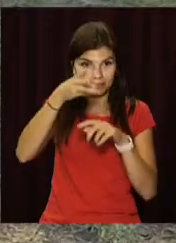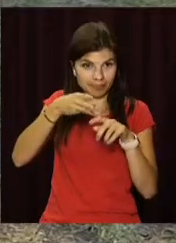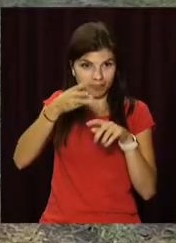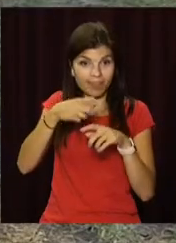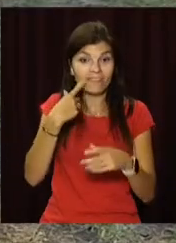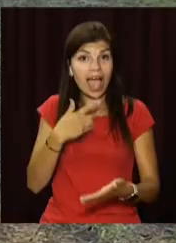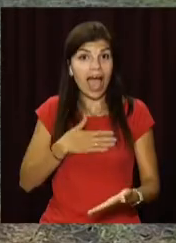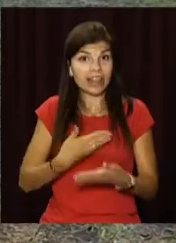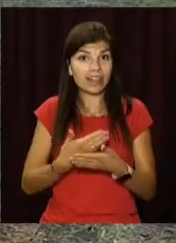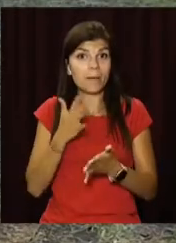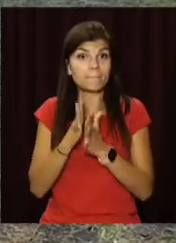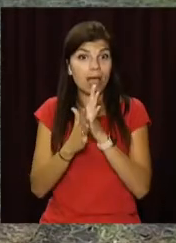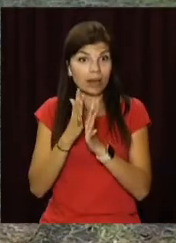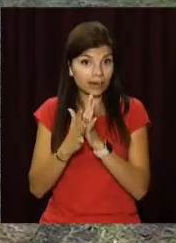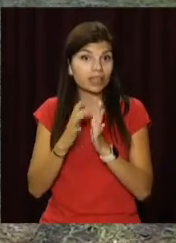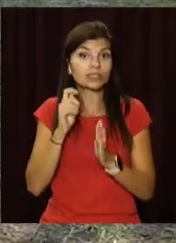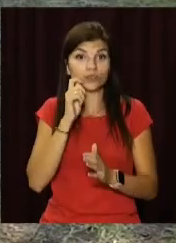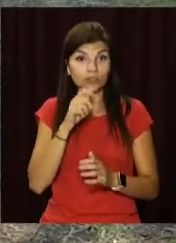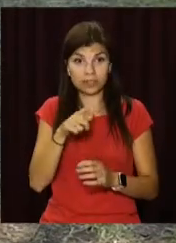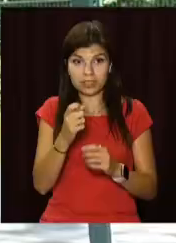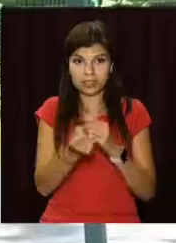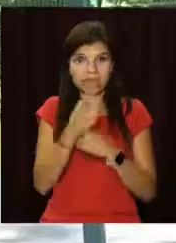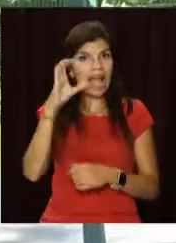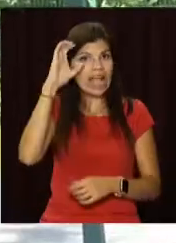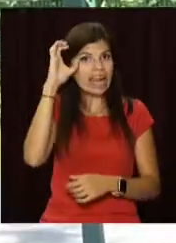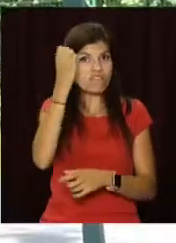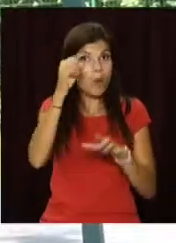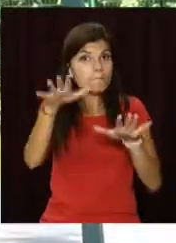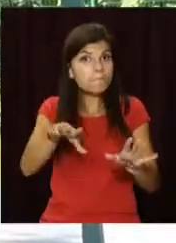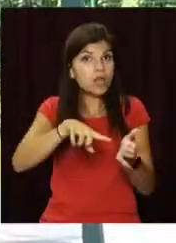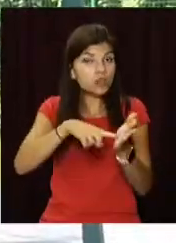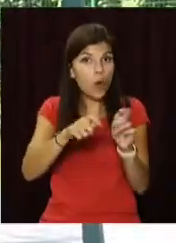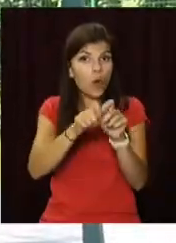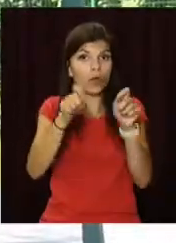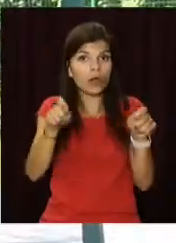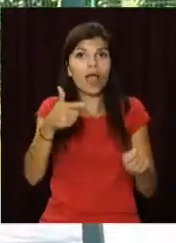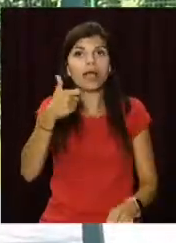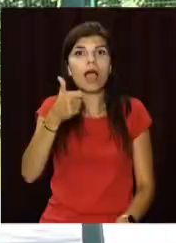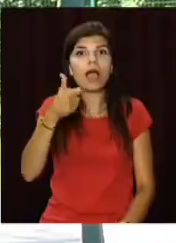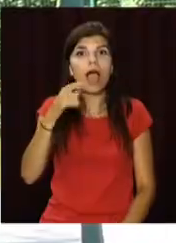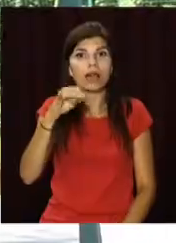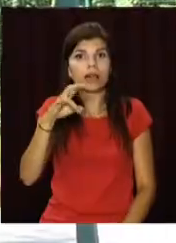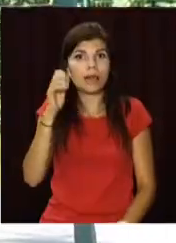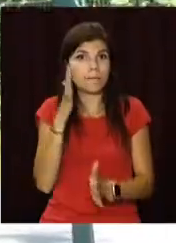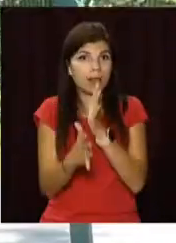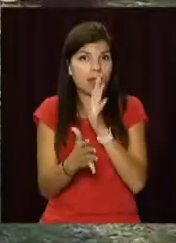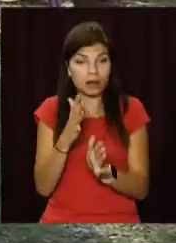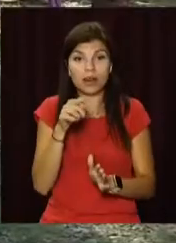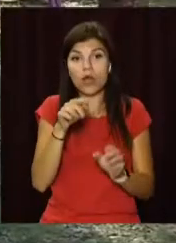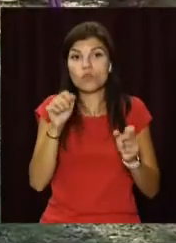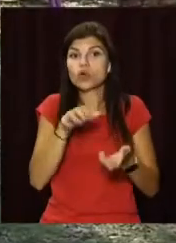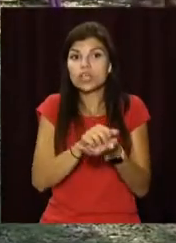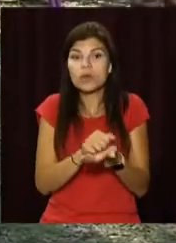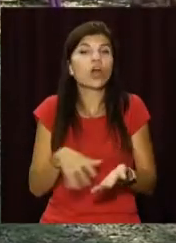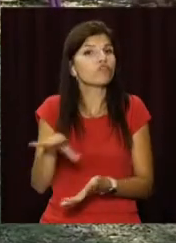програмою «Активний парк» локації здорової України з'явився у Кривому Розі. Його облаштували у парку Гагаріна. На спортивному устаткуванні можуть